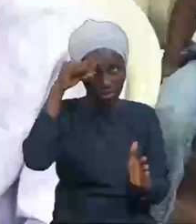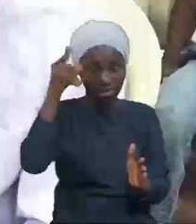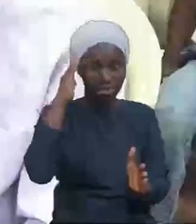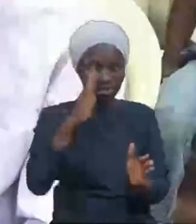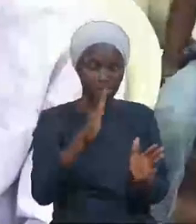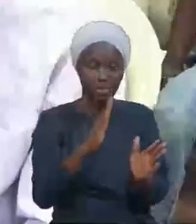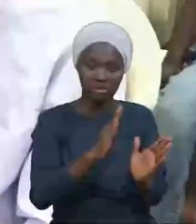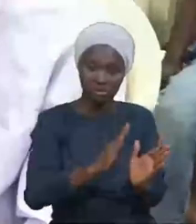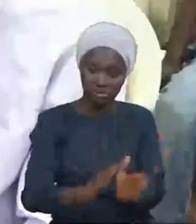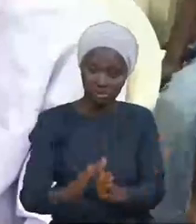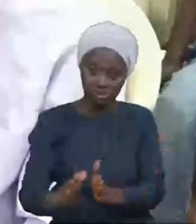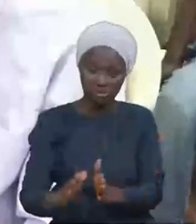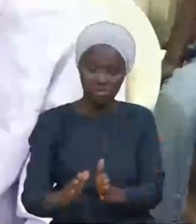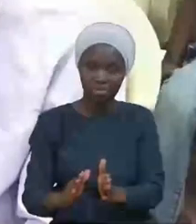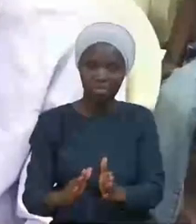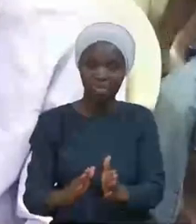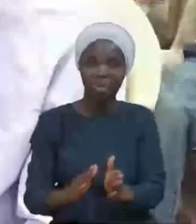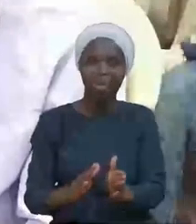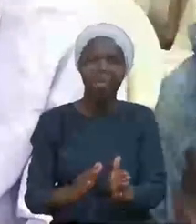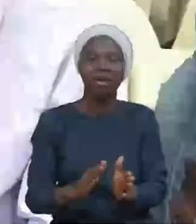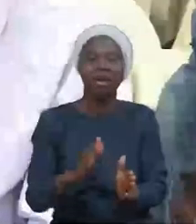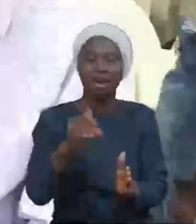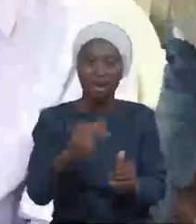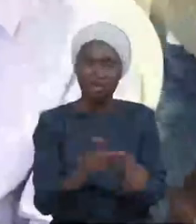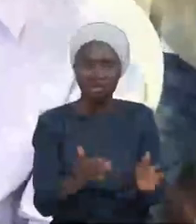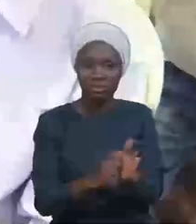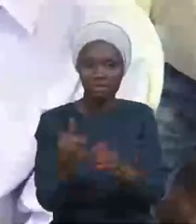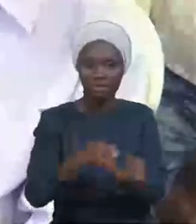fait dans l'ignorance, tu ne comprenais pas que